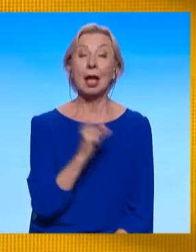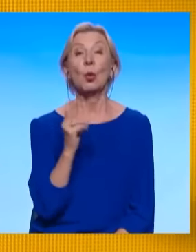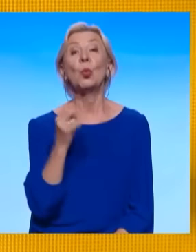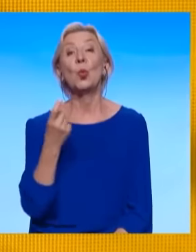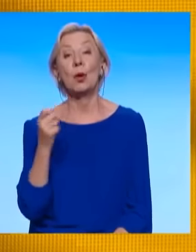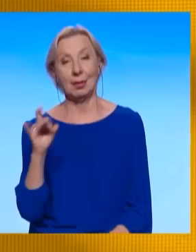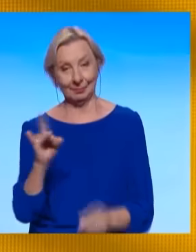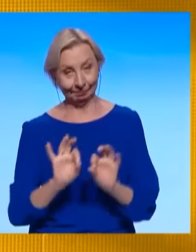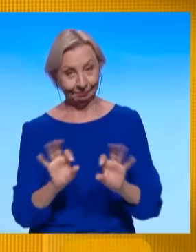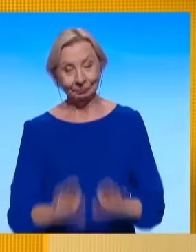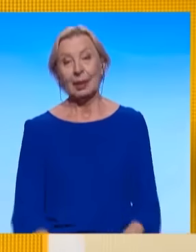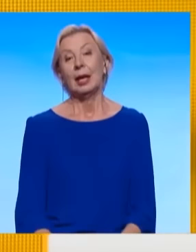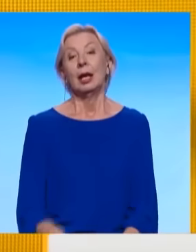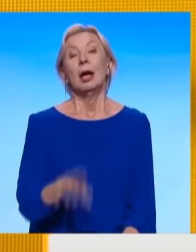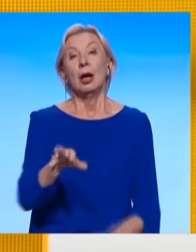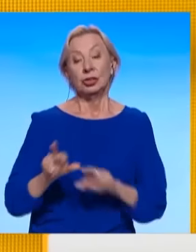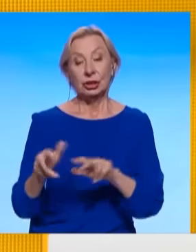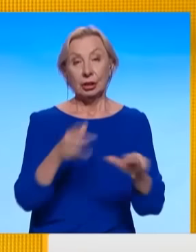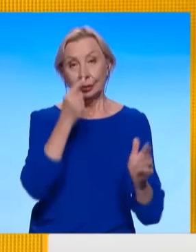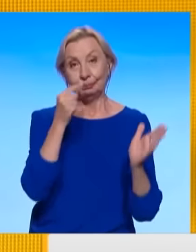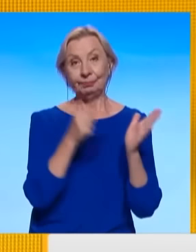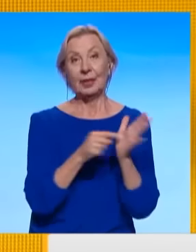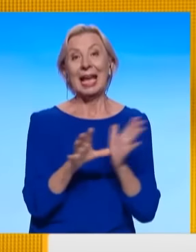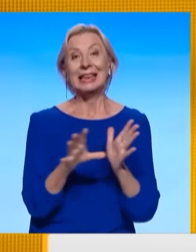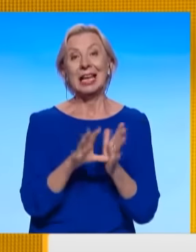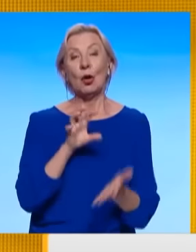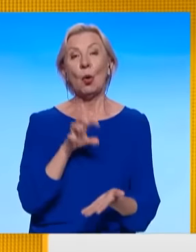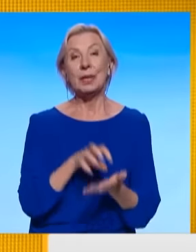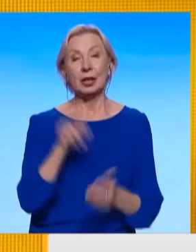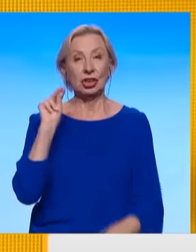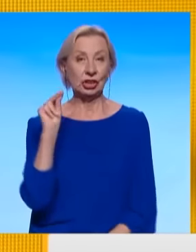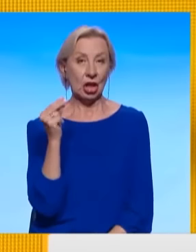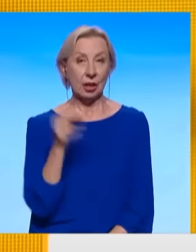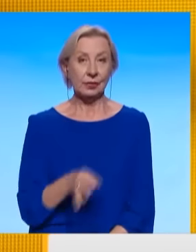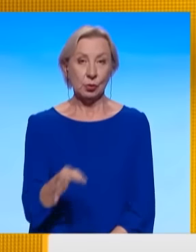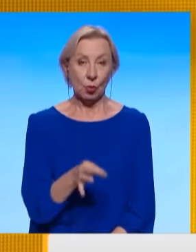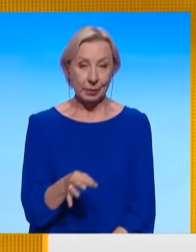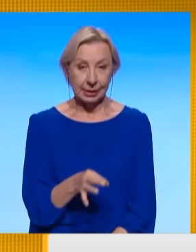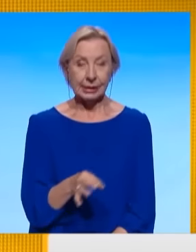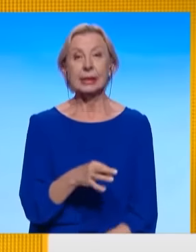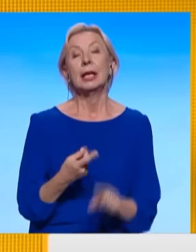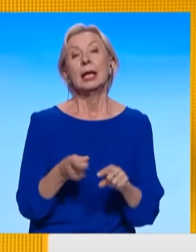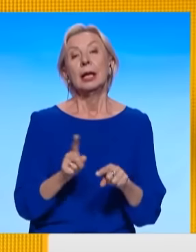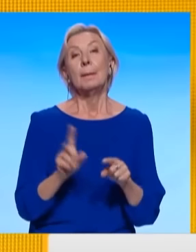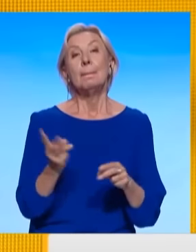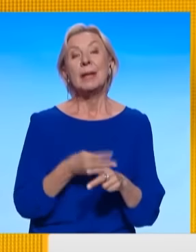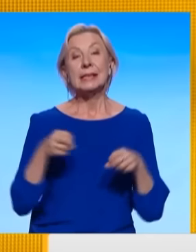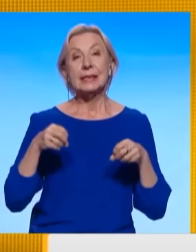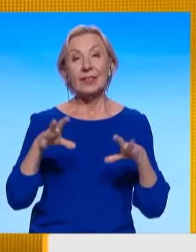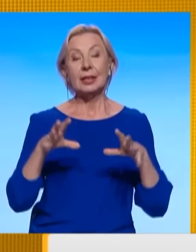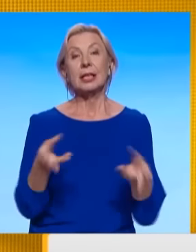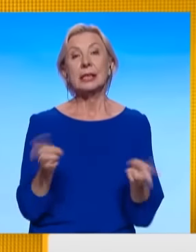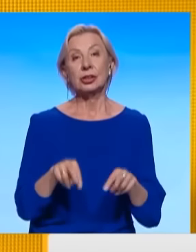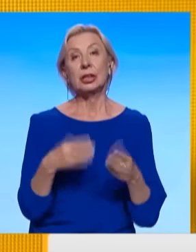ворожий шахе доночі влучив один із енергооб'єктів Чернігівщини за даними обласної військової адміністрації без світла